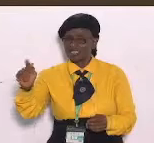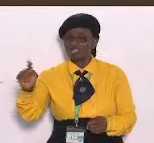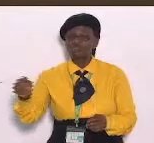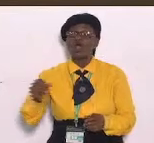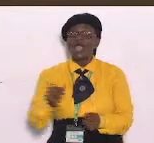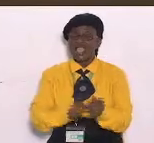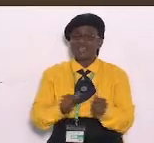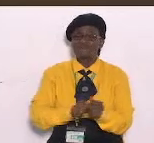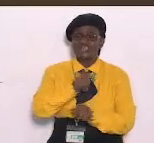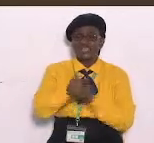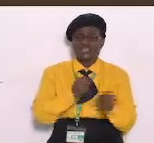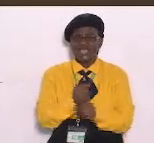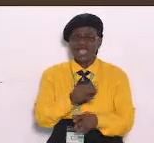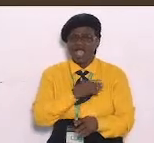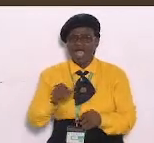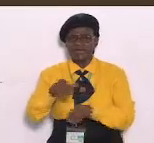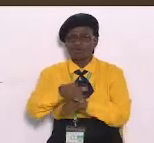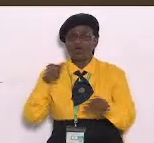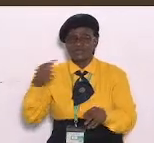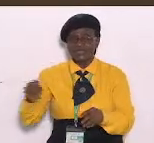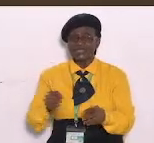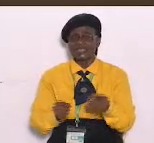chaque chaque